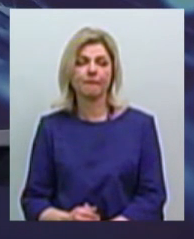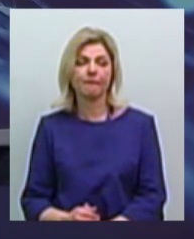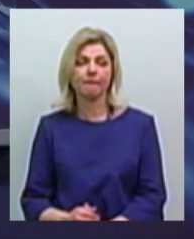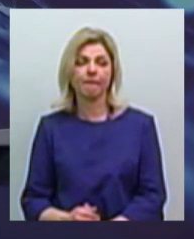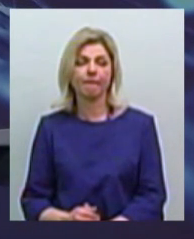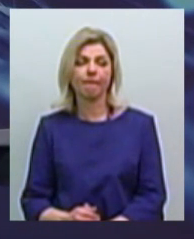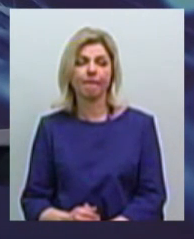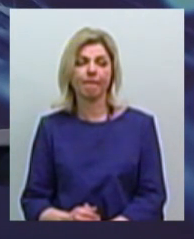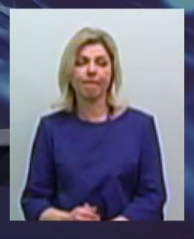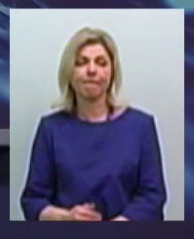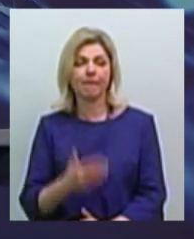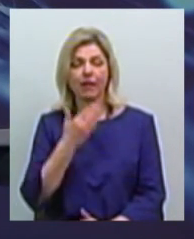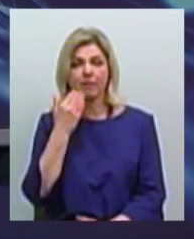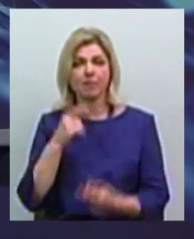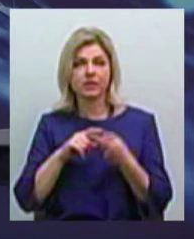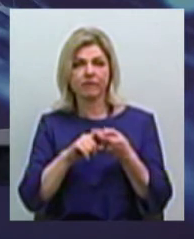немає з'єднання.